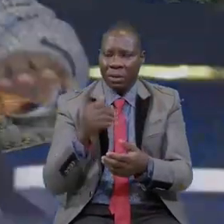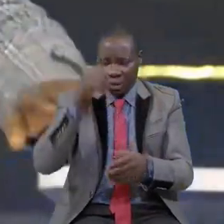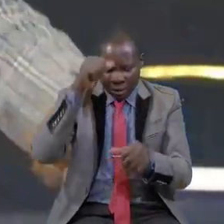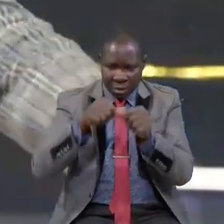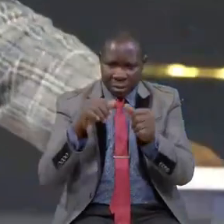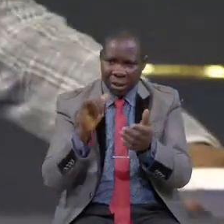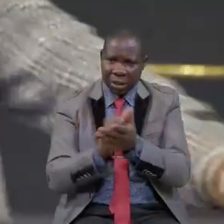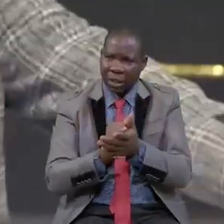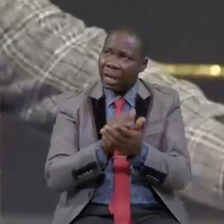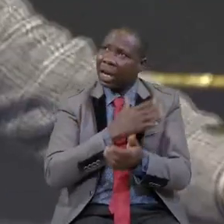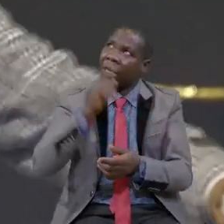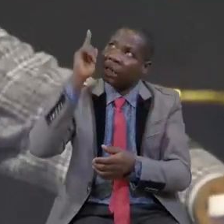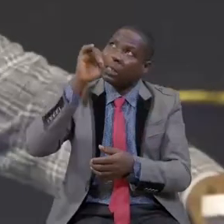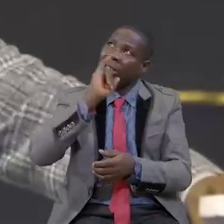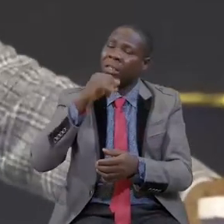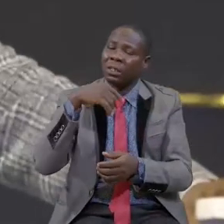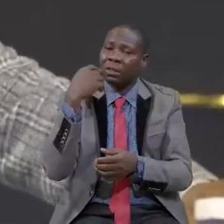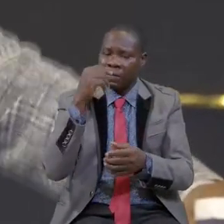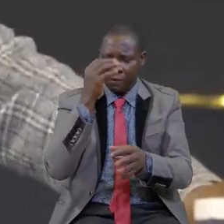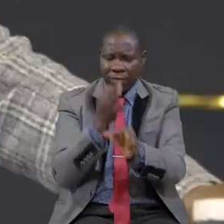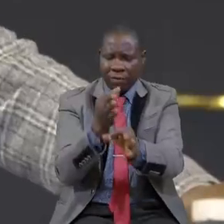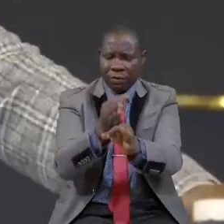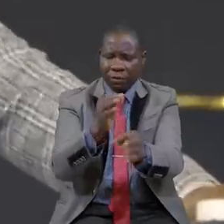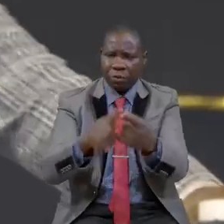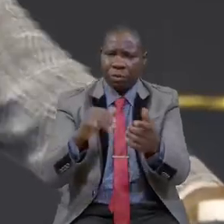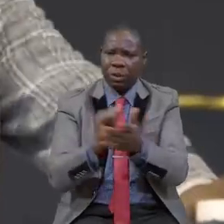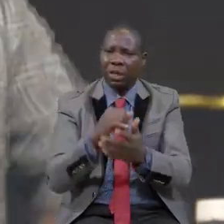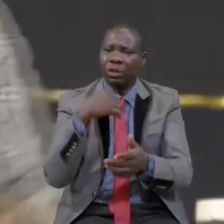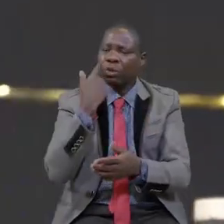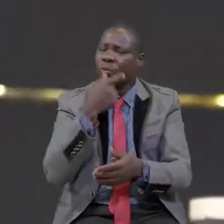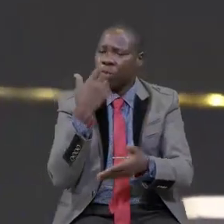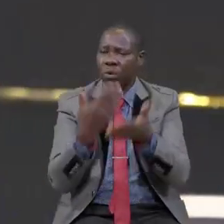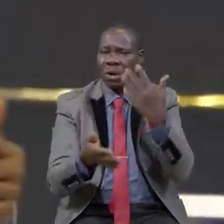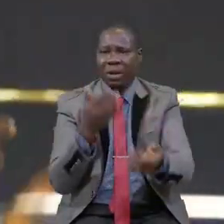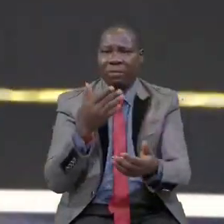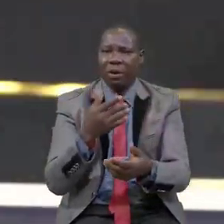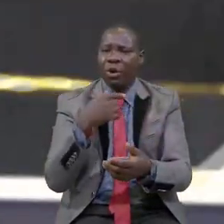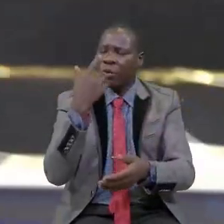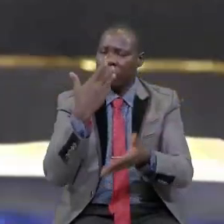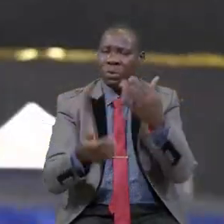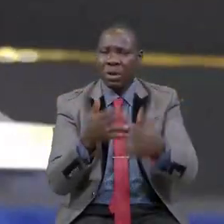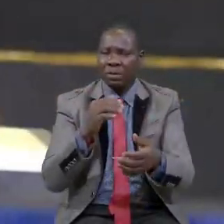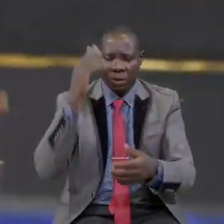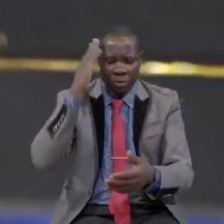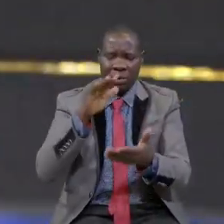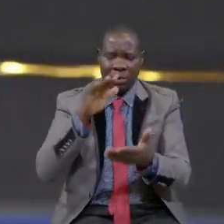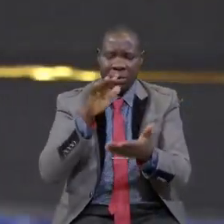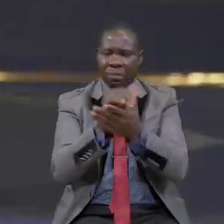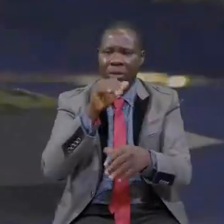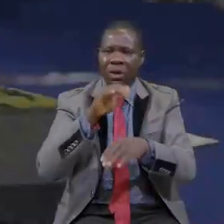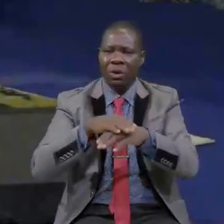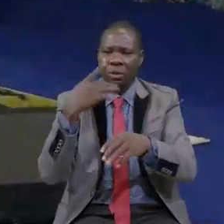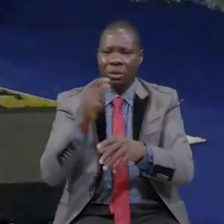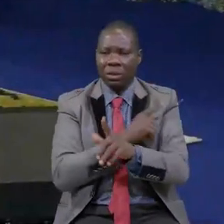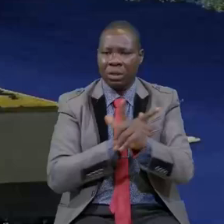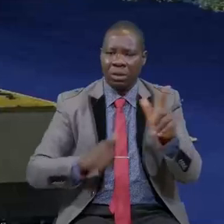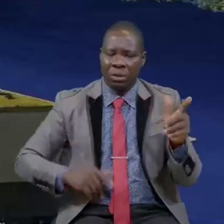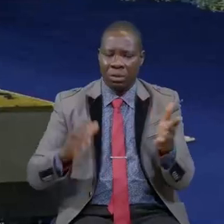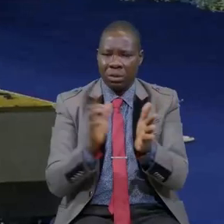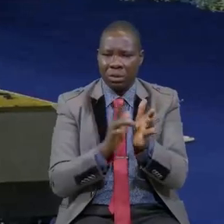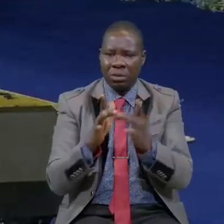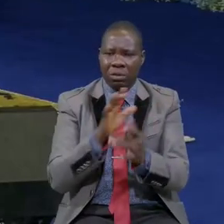est fidèle à ce quiconque, afin que quiconque croit en lui, au Seigneur